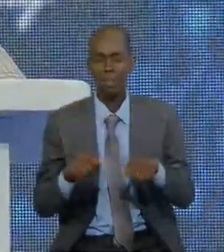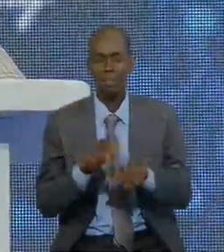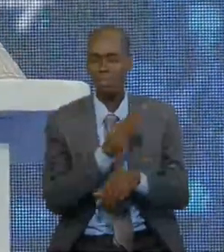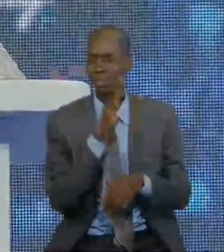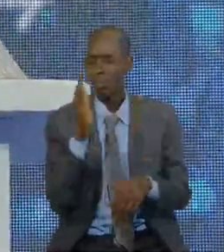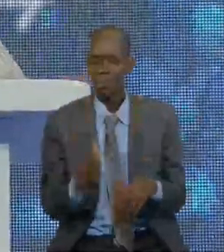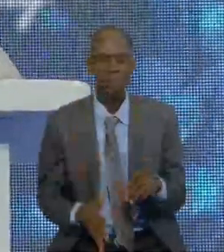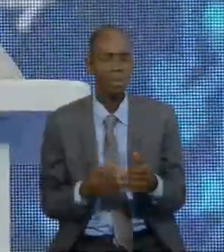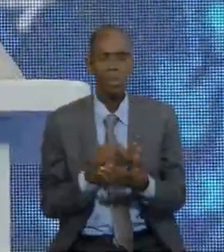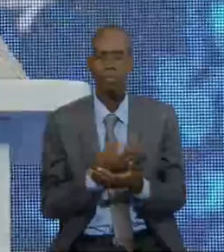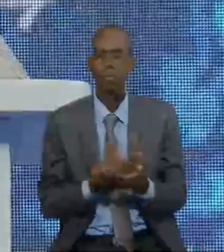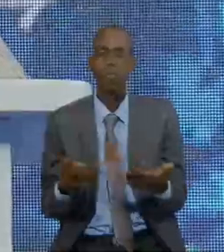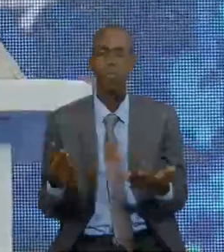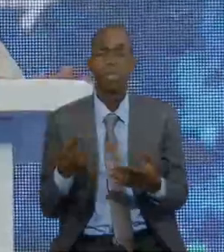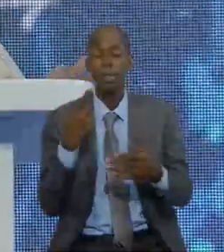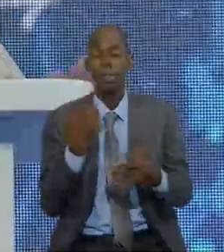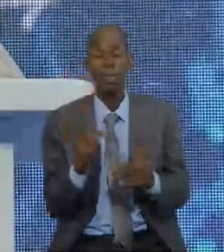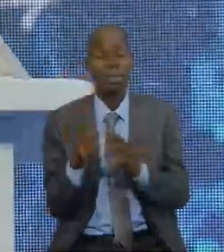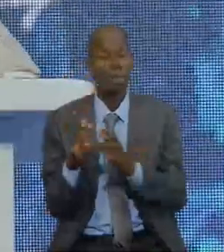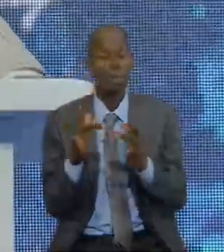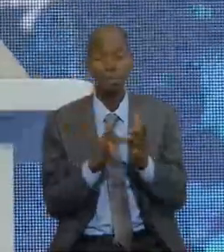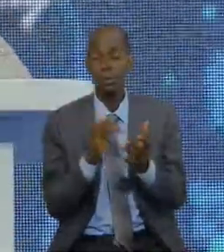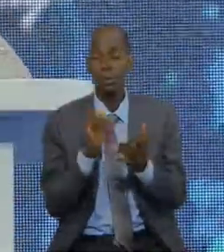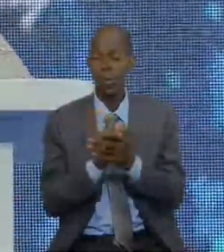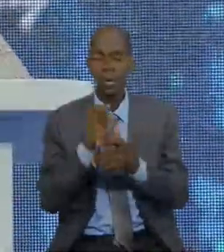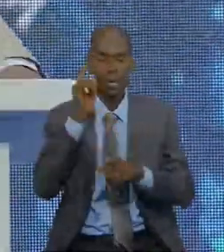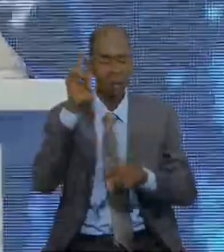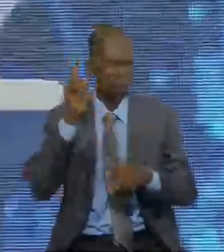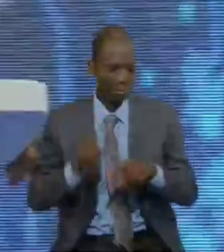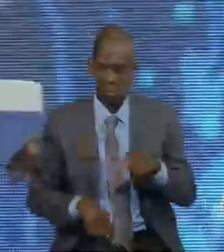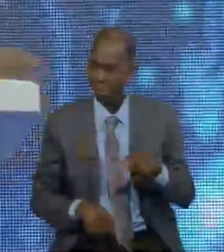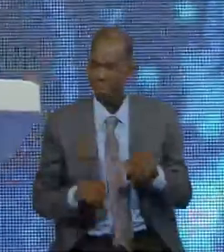Jésus le Jésus que ne peut jamais faillir